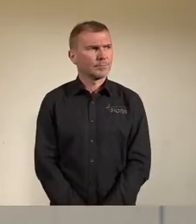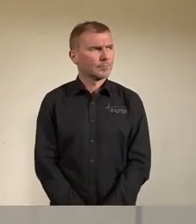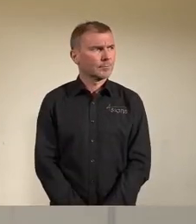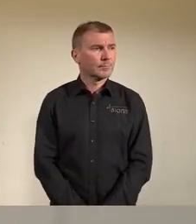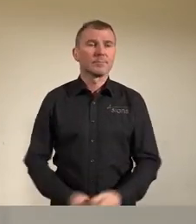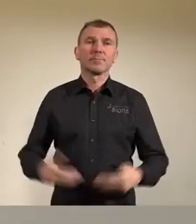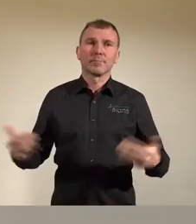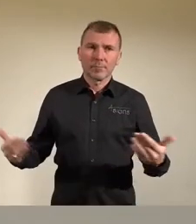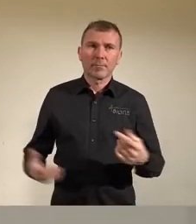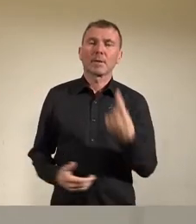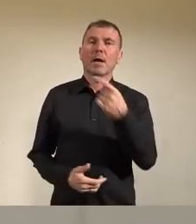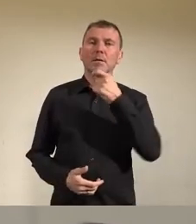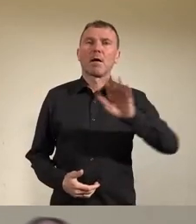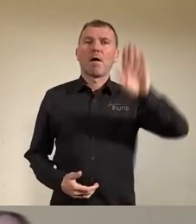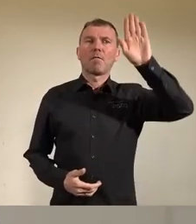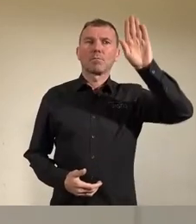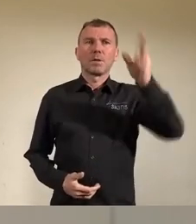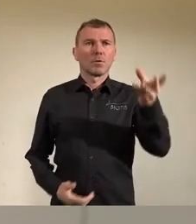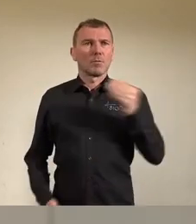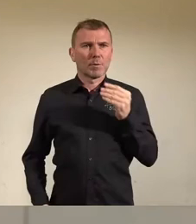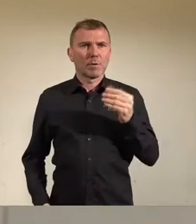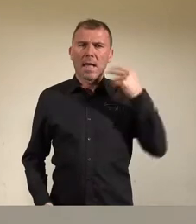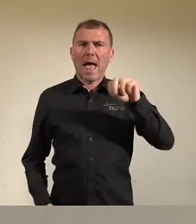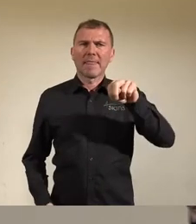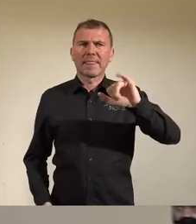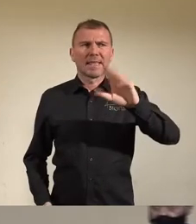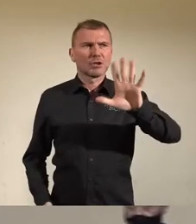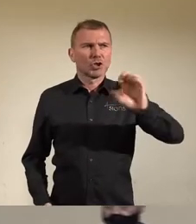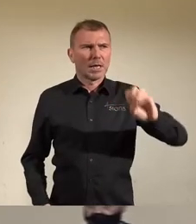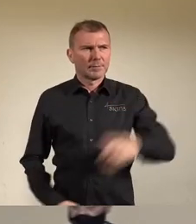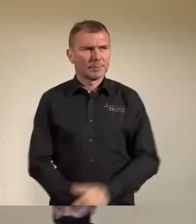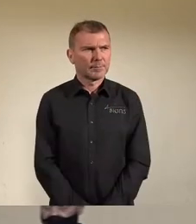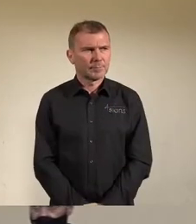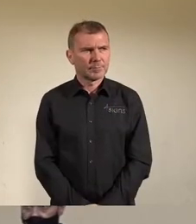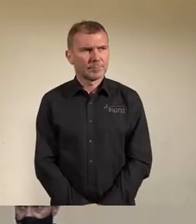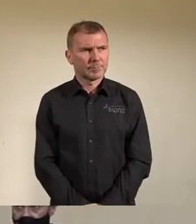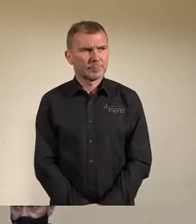So, dann habe ich eine Wortmeldung signalisiert bekommen. Das war Herr Nitsche. Bitte schön.